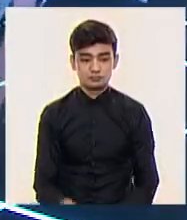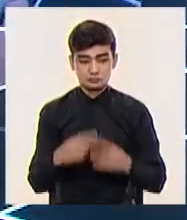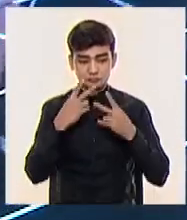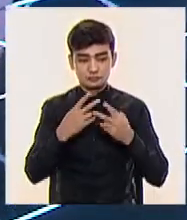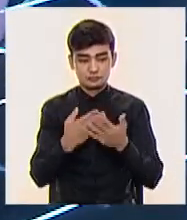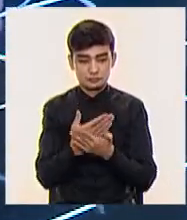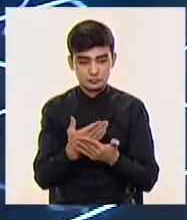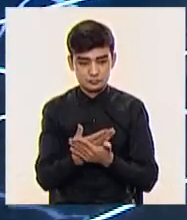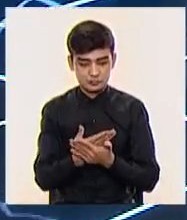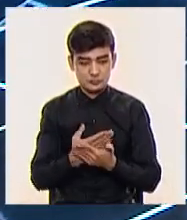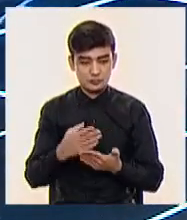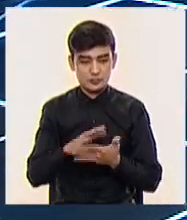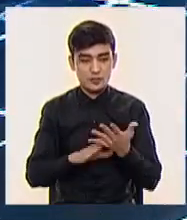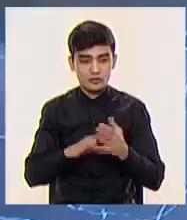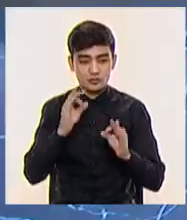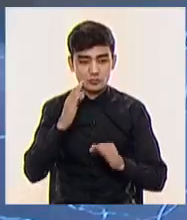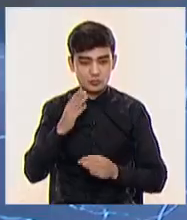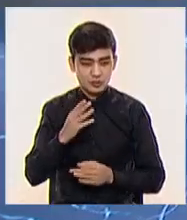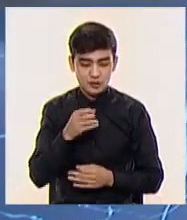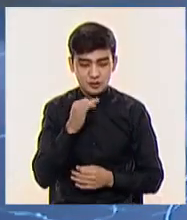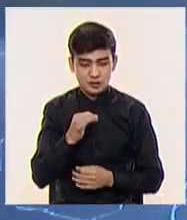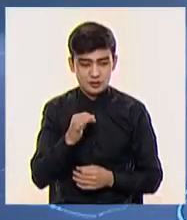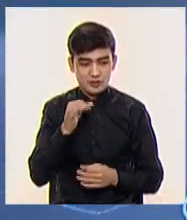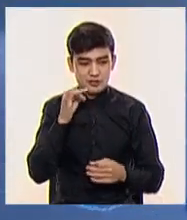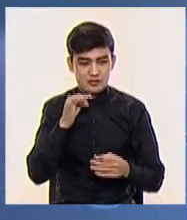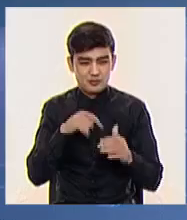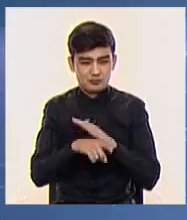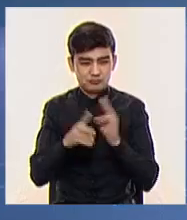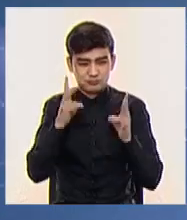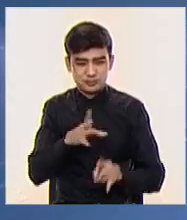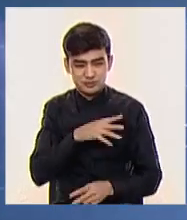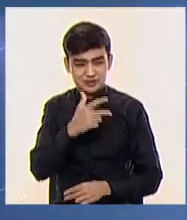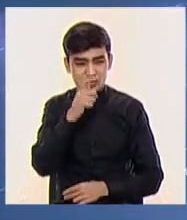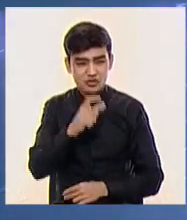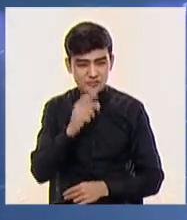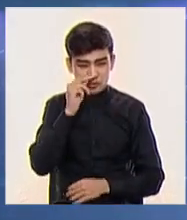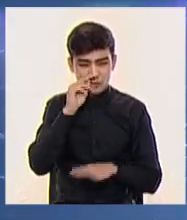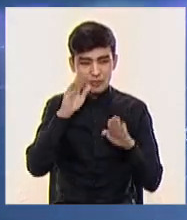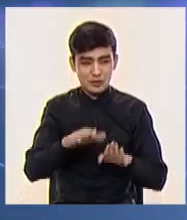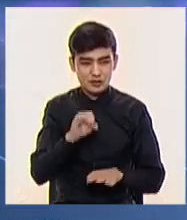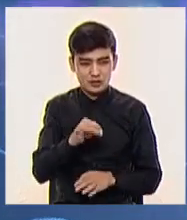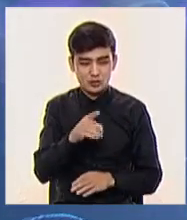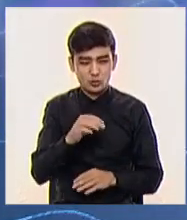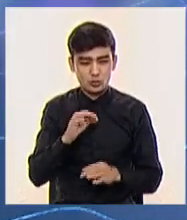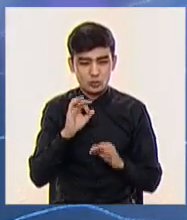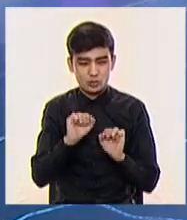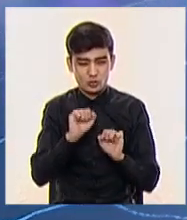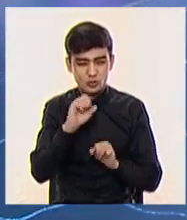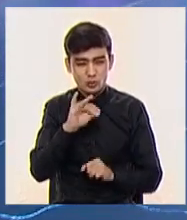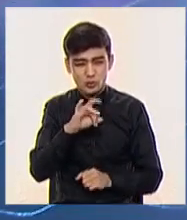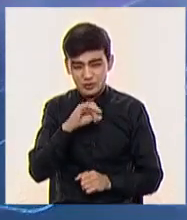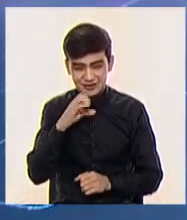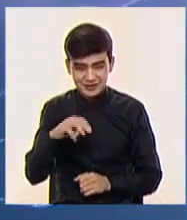Вы смотрите новости Информбюро. Продолжаем выпуск. Версию гибели троих человек в Шымкенте озвучил юрист